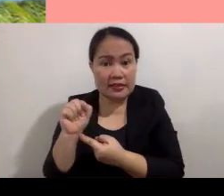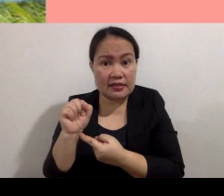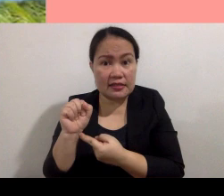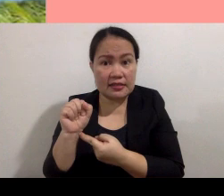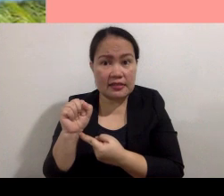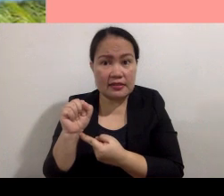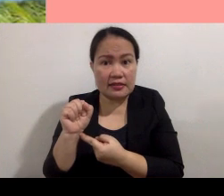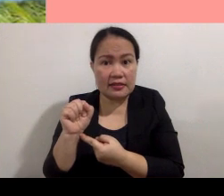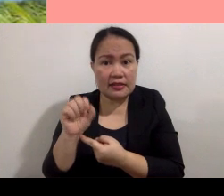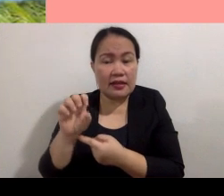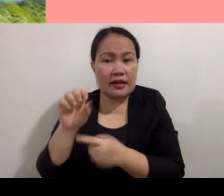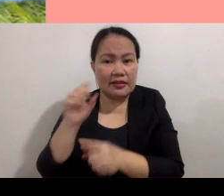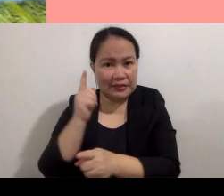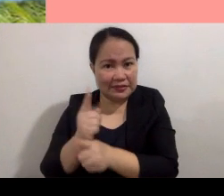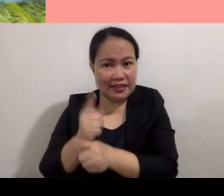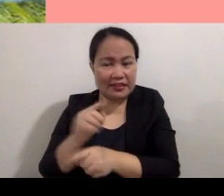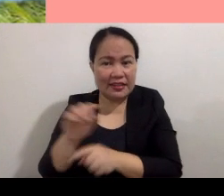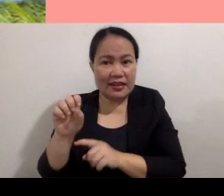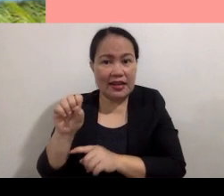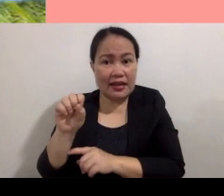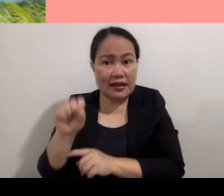Starts with letter S.